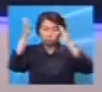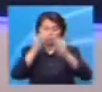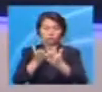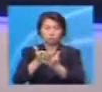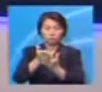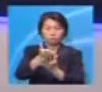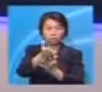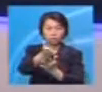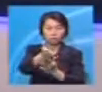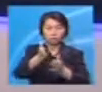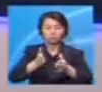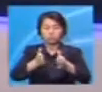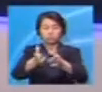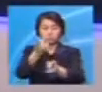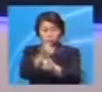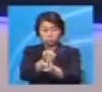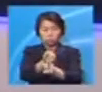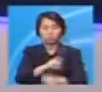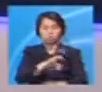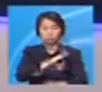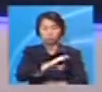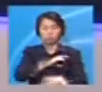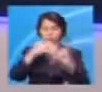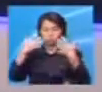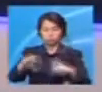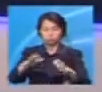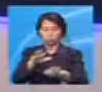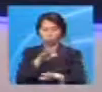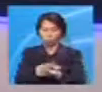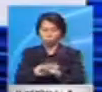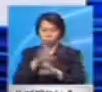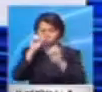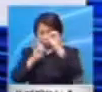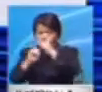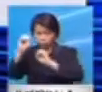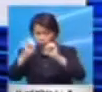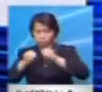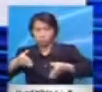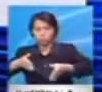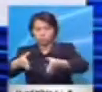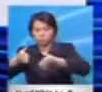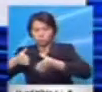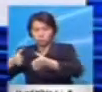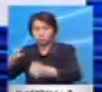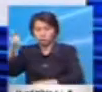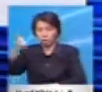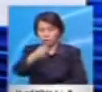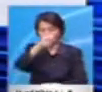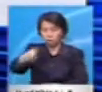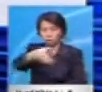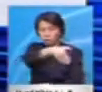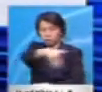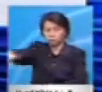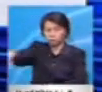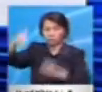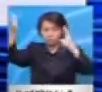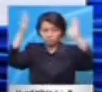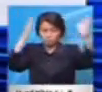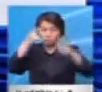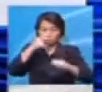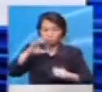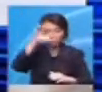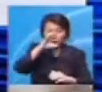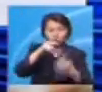melalui laluan sah polis bagaimanapun telah memperhebat pemantauan di laluan-laluan haram di sempadan negara bagi